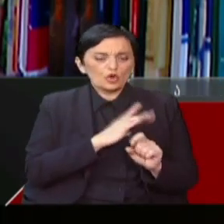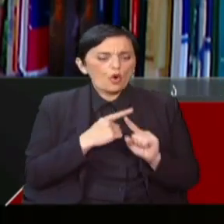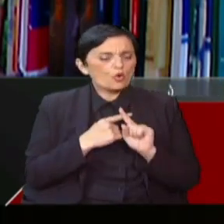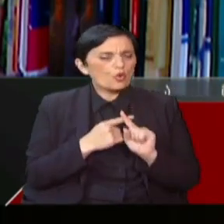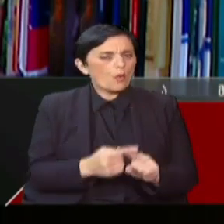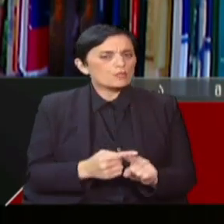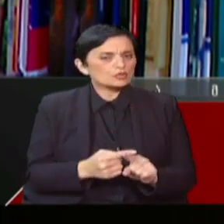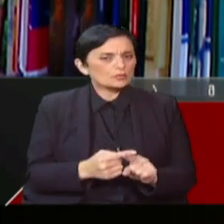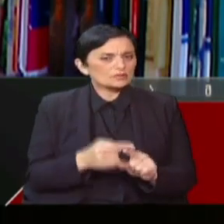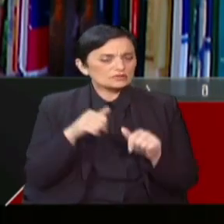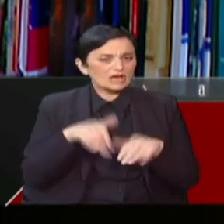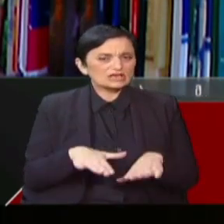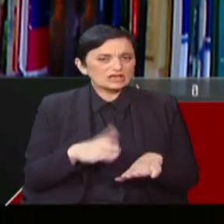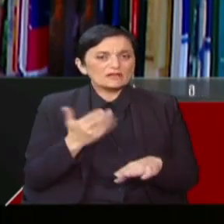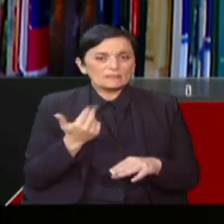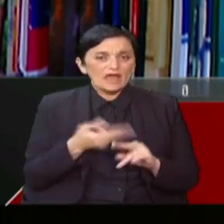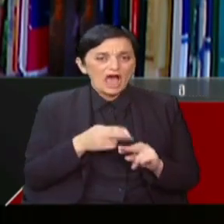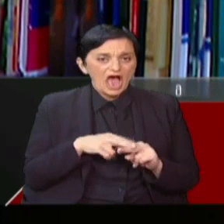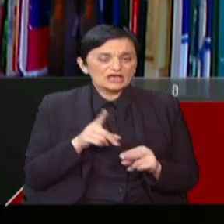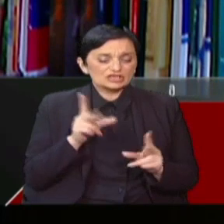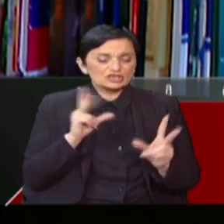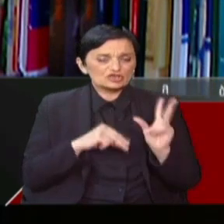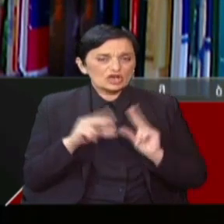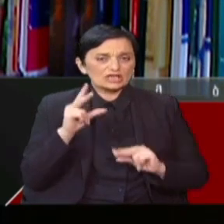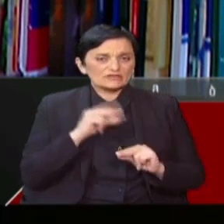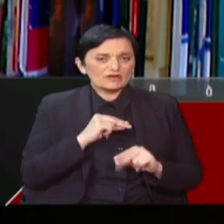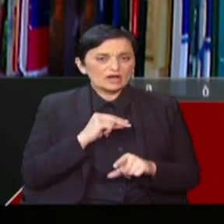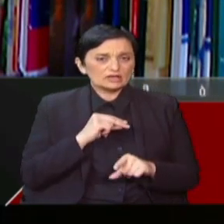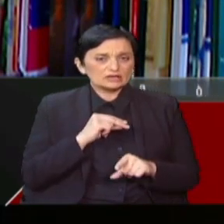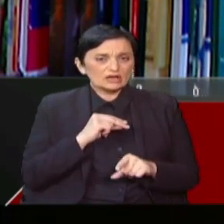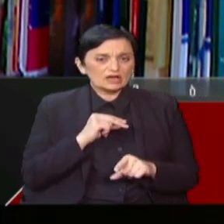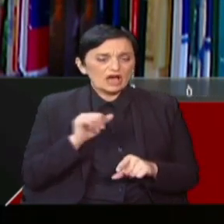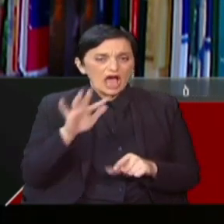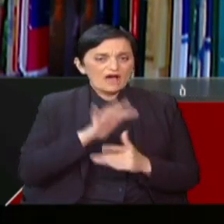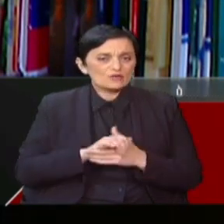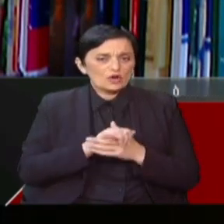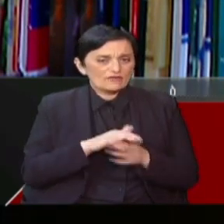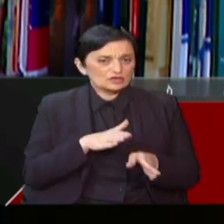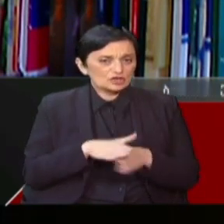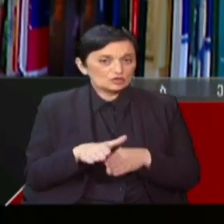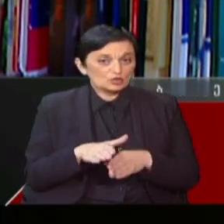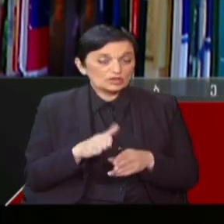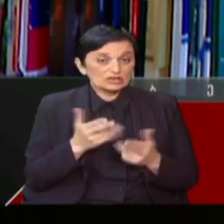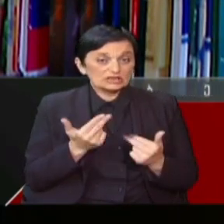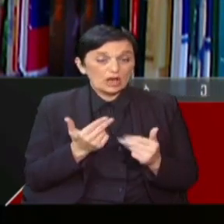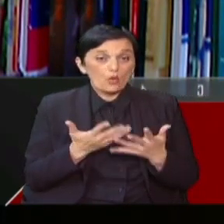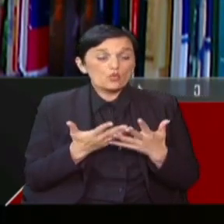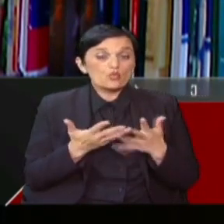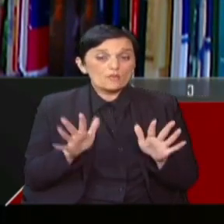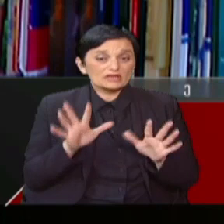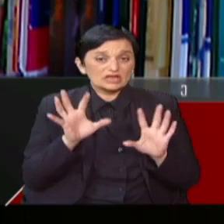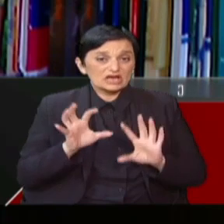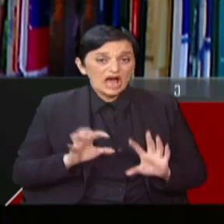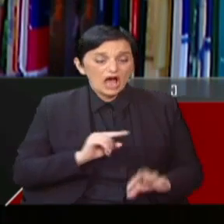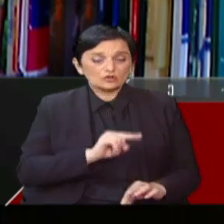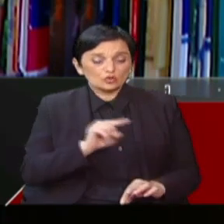კომპრომისული გადაწყვეტილება და ეს ჩათვალა ამ შემთხვევაში ევროკავშირმა შესრულებულად და უმეტესობა